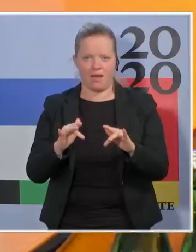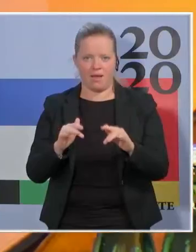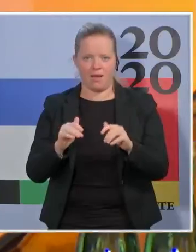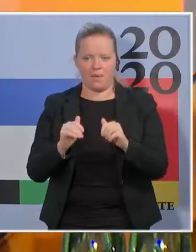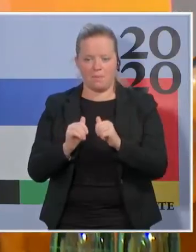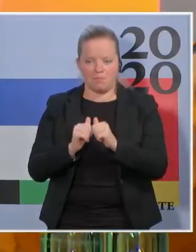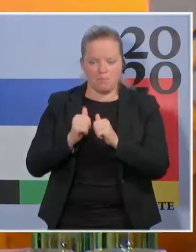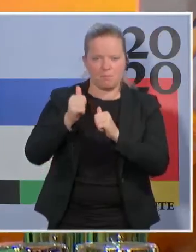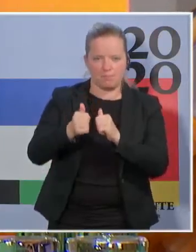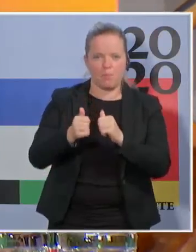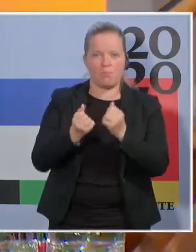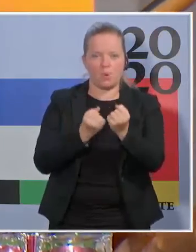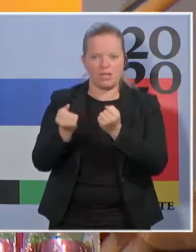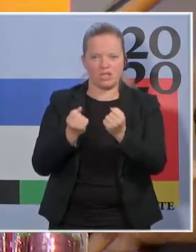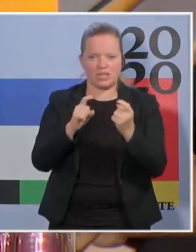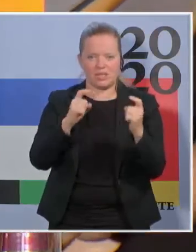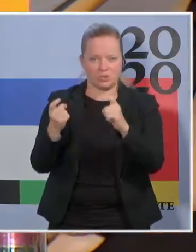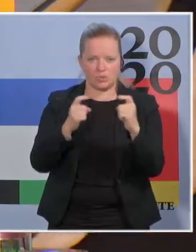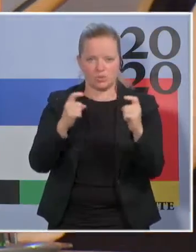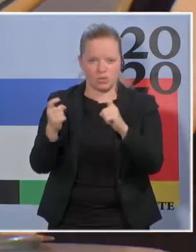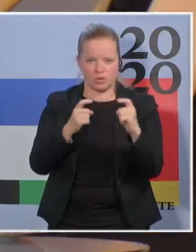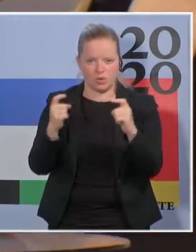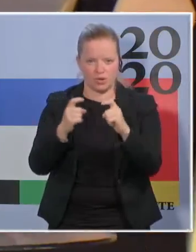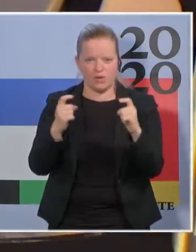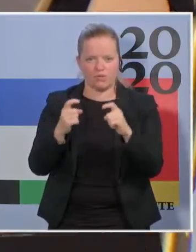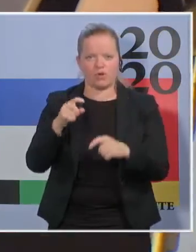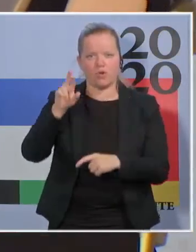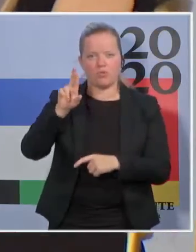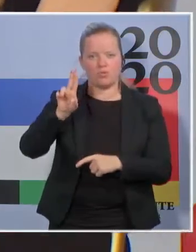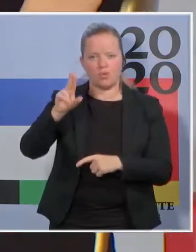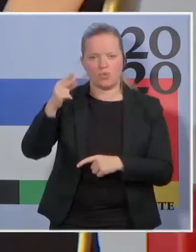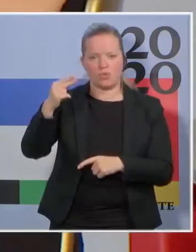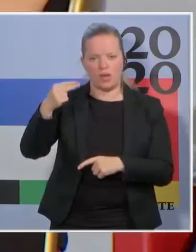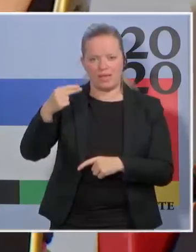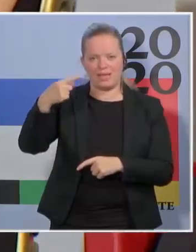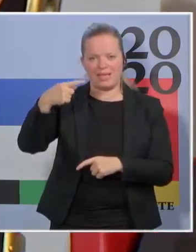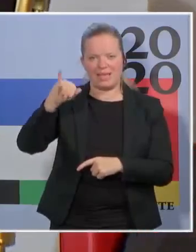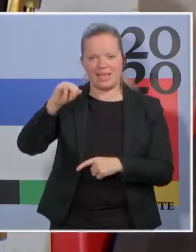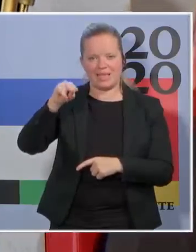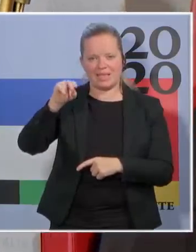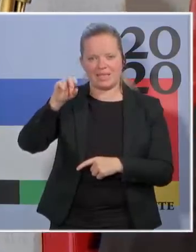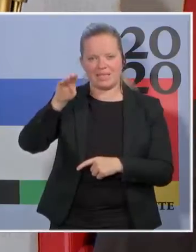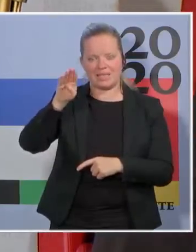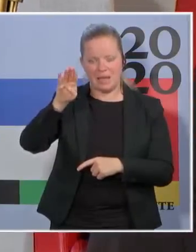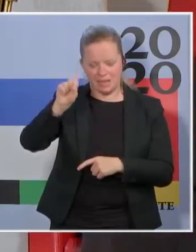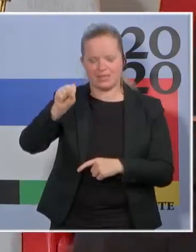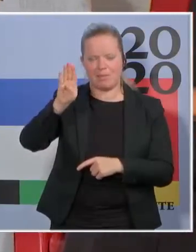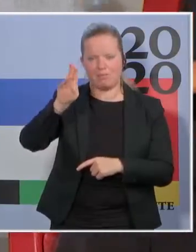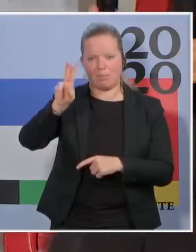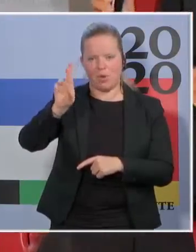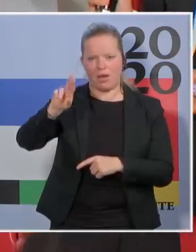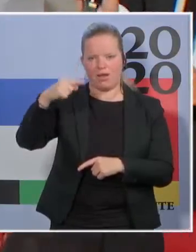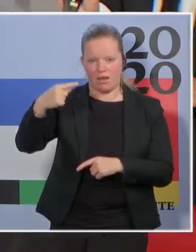der politischen Diskussionen darüber von Ruth Bader Ginsburg am Supreme Court in den USA. Wie ist denn die Situation in